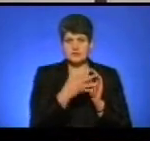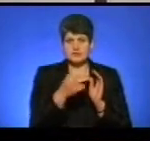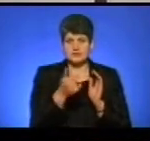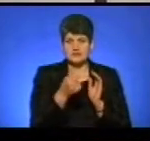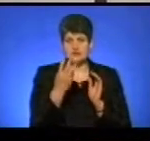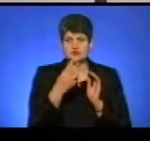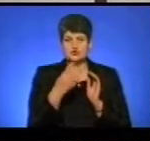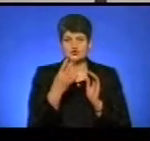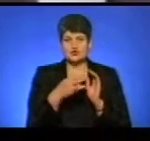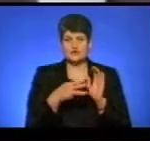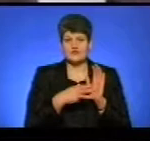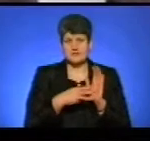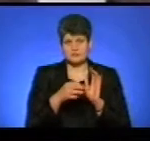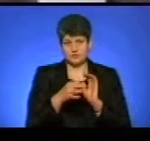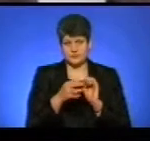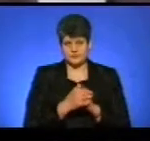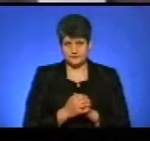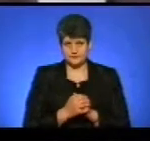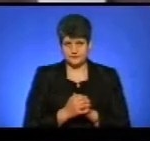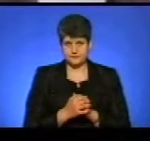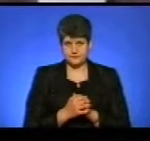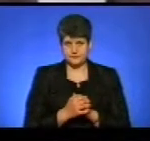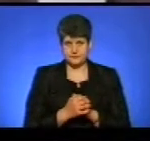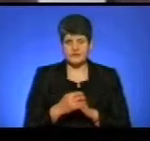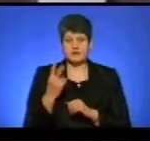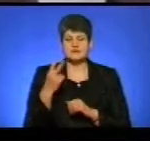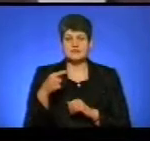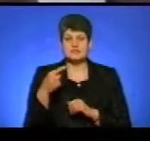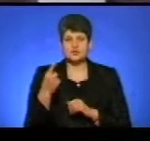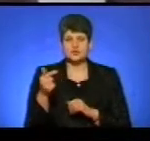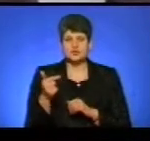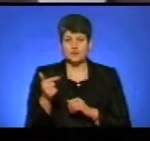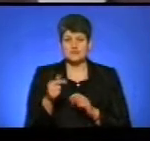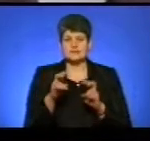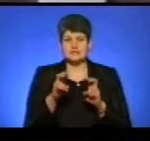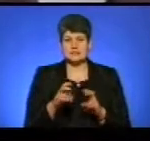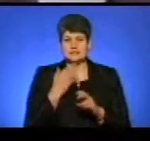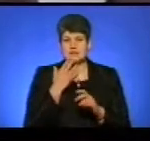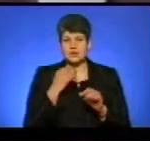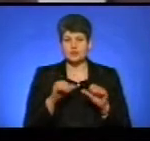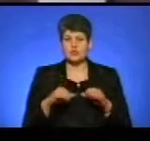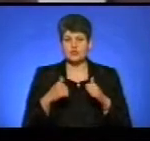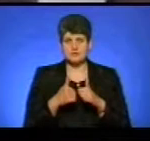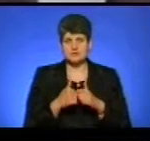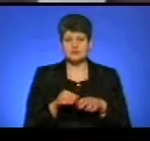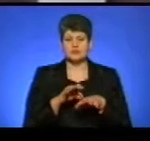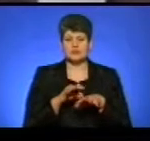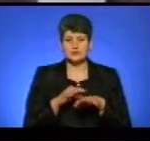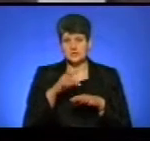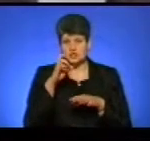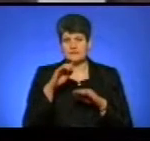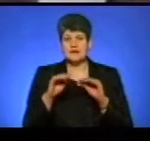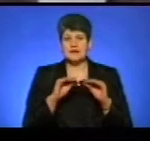гривень 48 копійок. 21 грудня на засідання Національної комісії, що здійснює державне регулювання у сфері енергетики